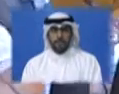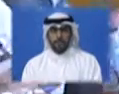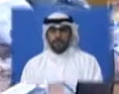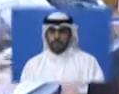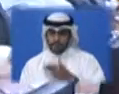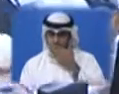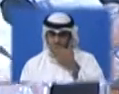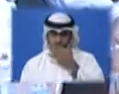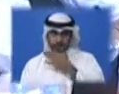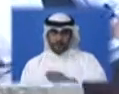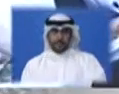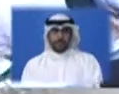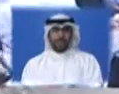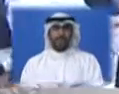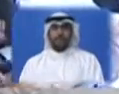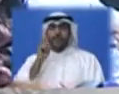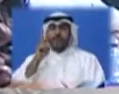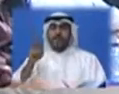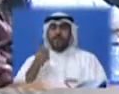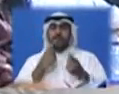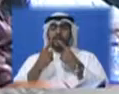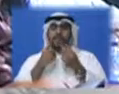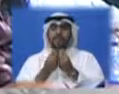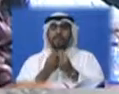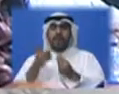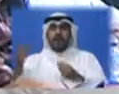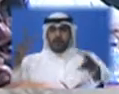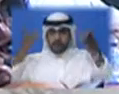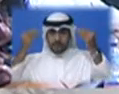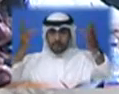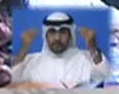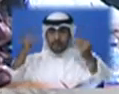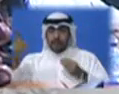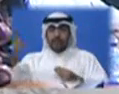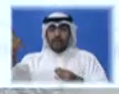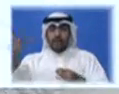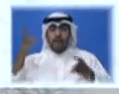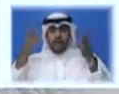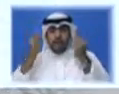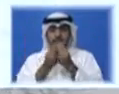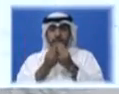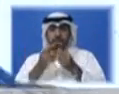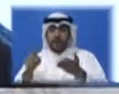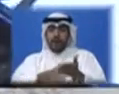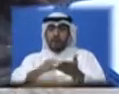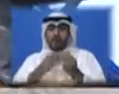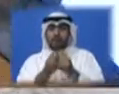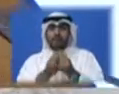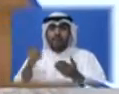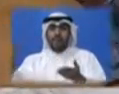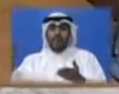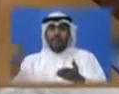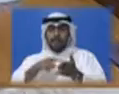ارتقاء بالمعرفة العلمية وتطبيقاتها والمساهمة في دفع عجلة التنمية، وقع معهد الكويت